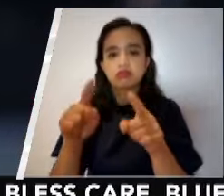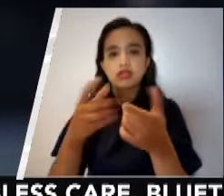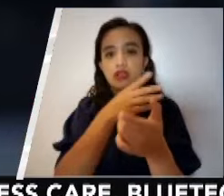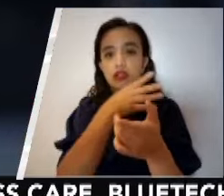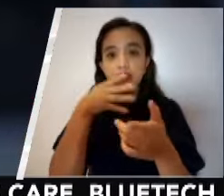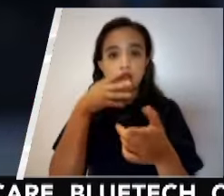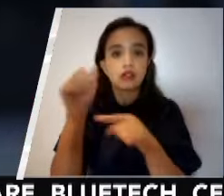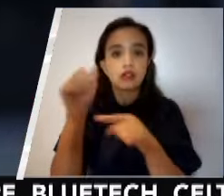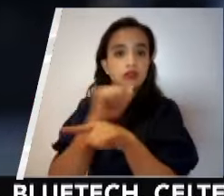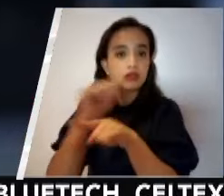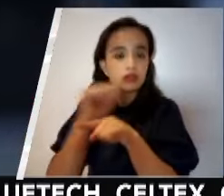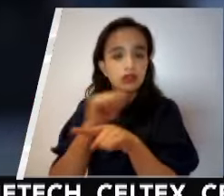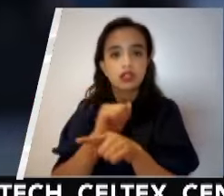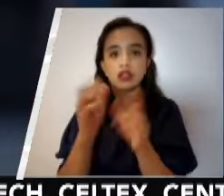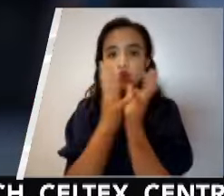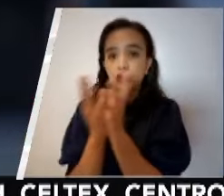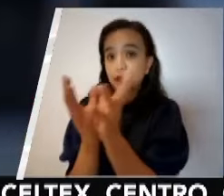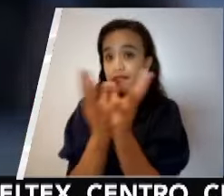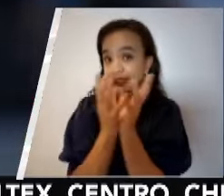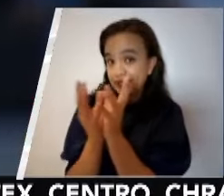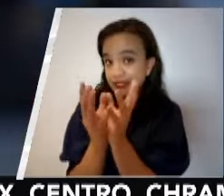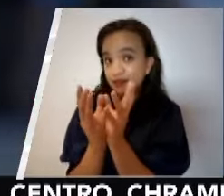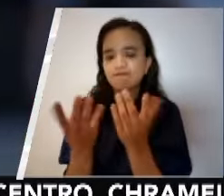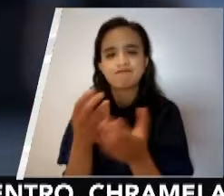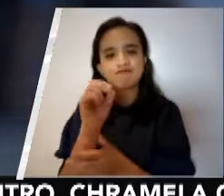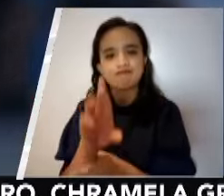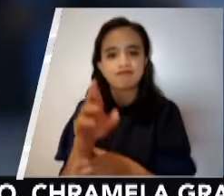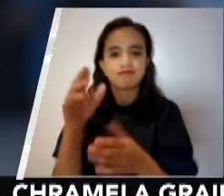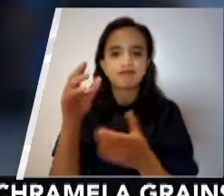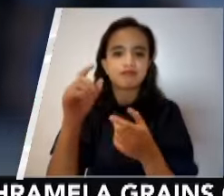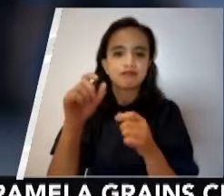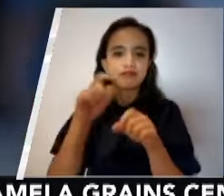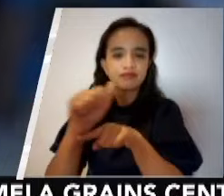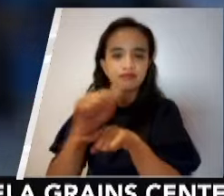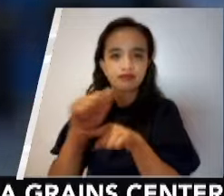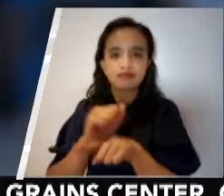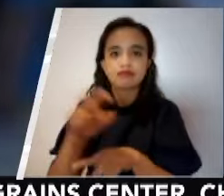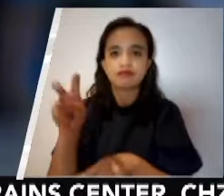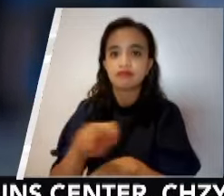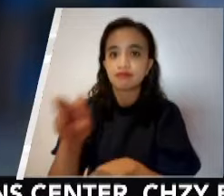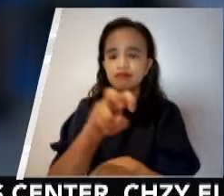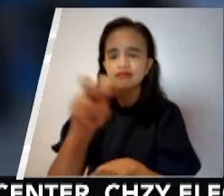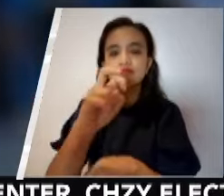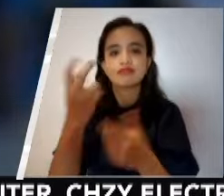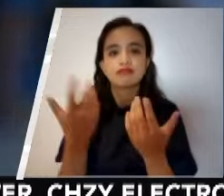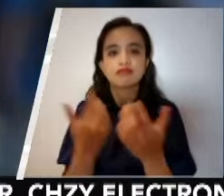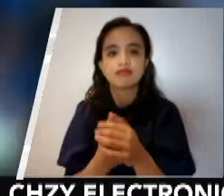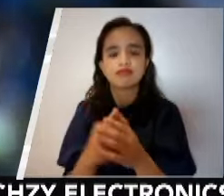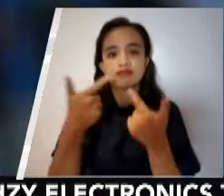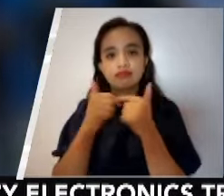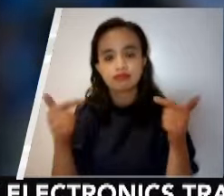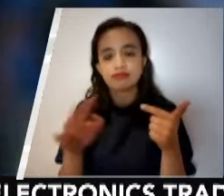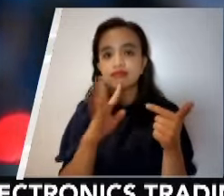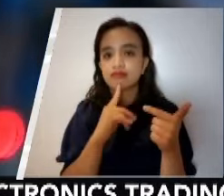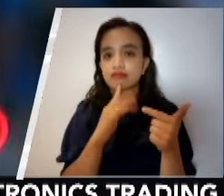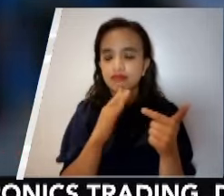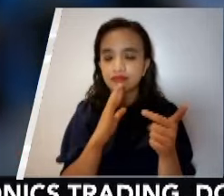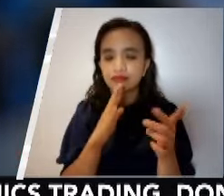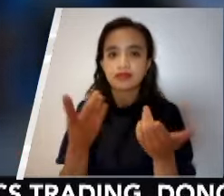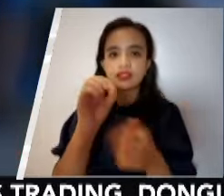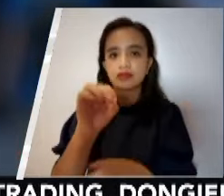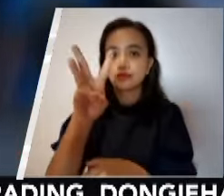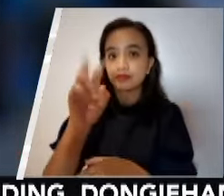Community-Based Culinaria, Homestay Training, Tour Guiding, Foreign Language Speaking, at OFW Teach at Forward